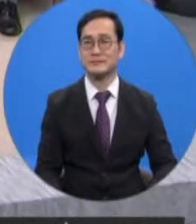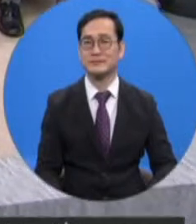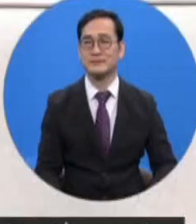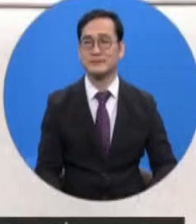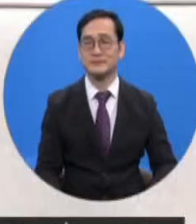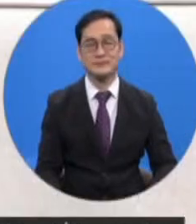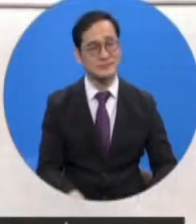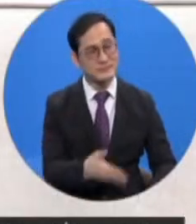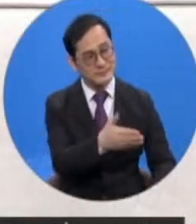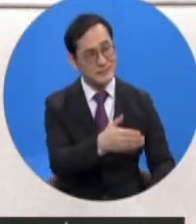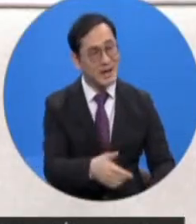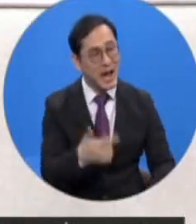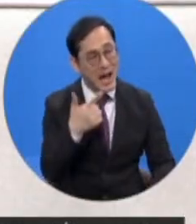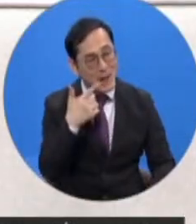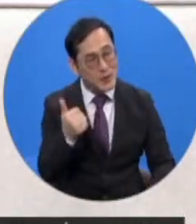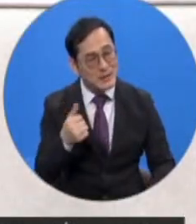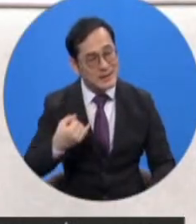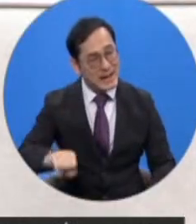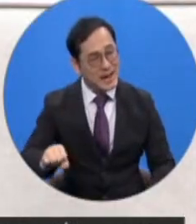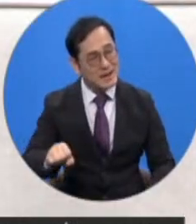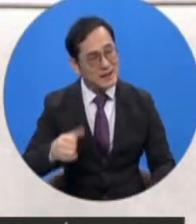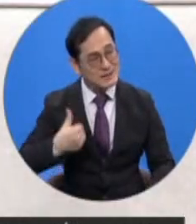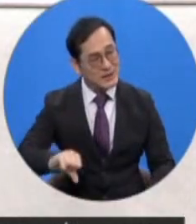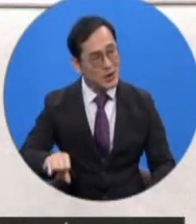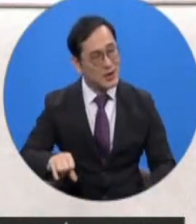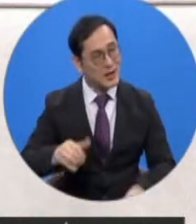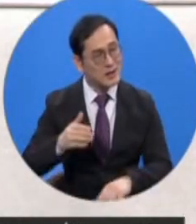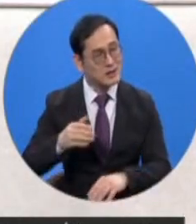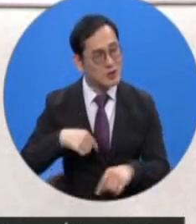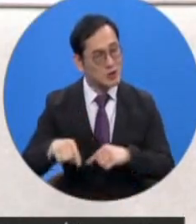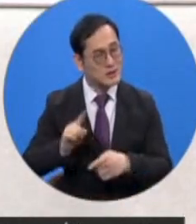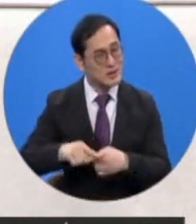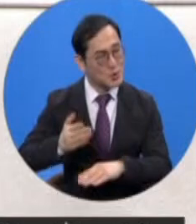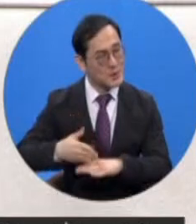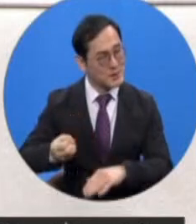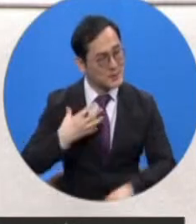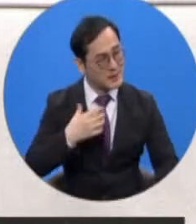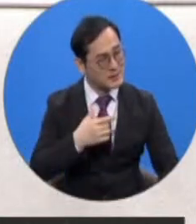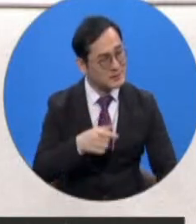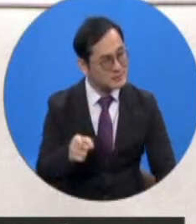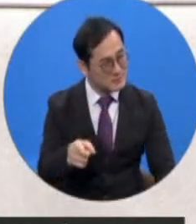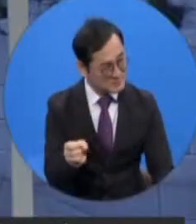들어봤죠. 알겠습니다. 잘 알겠습니다. 불편하다 이런 얘기. 알겠습니다.